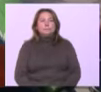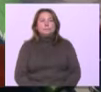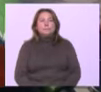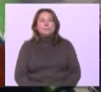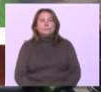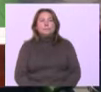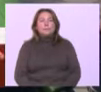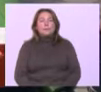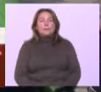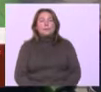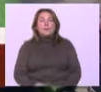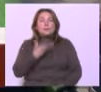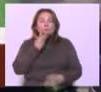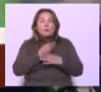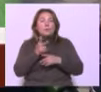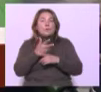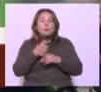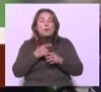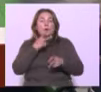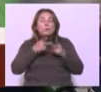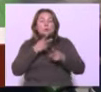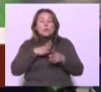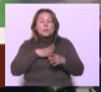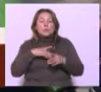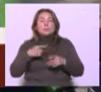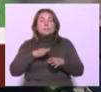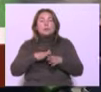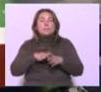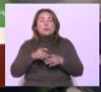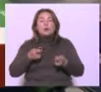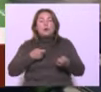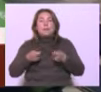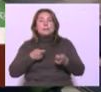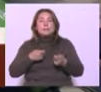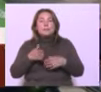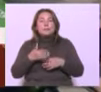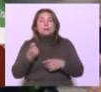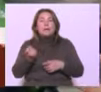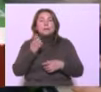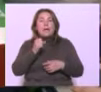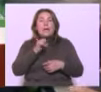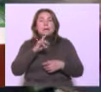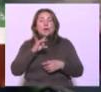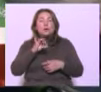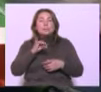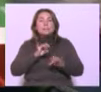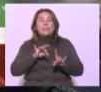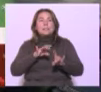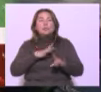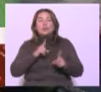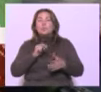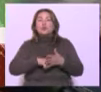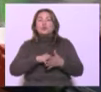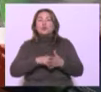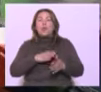гибели в свом видеообращении исполняющий обязанности руководителя областной инспекции рыбного хозяйства заявил что причина